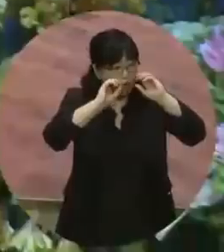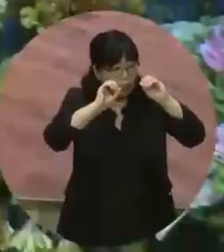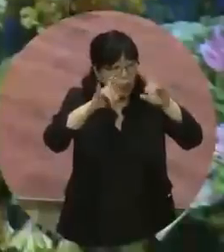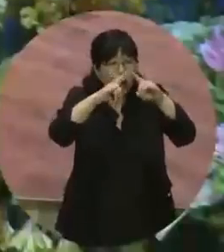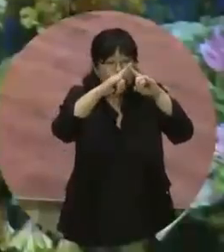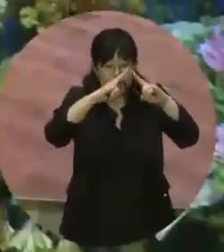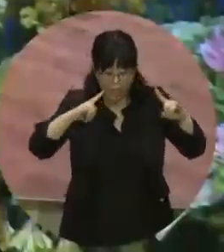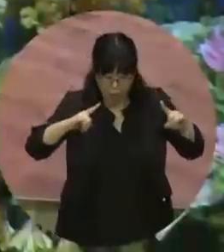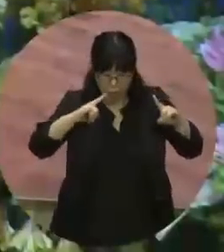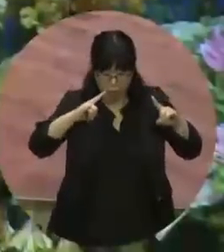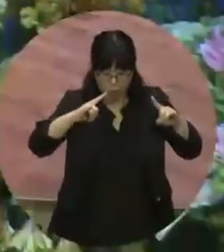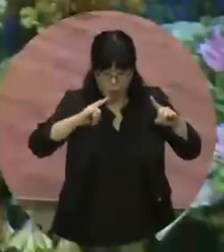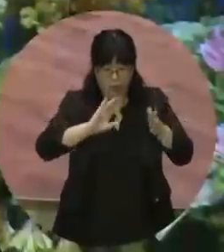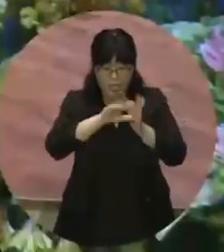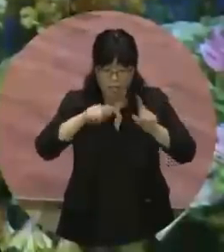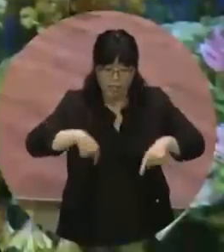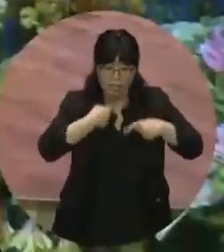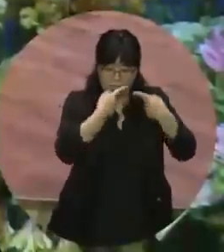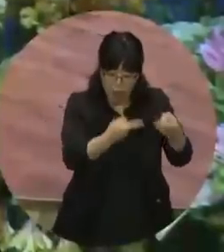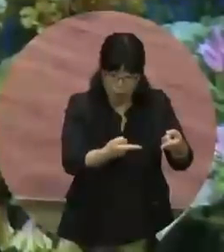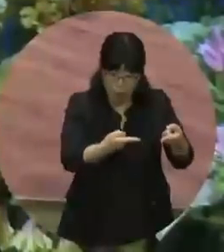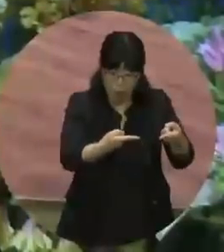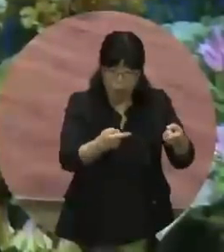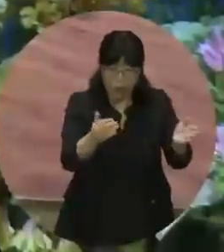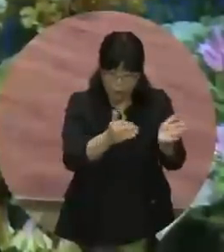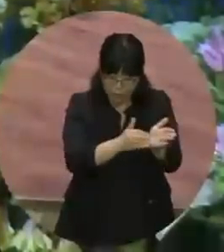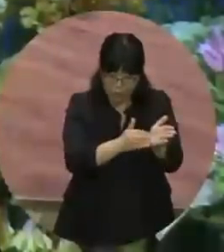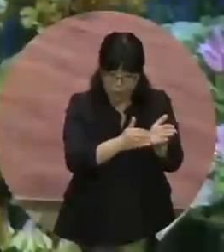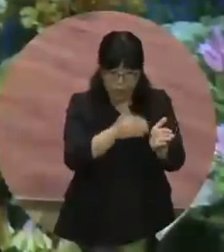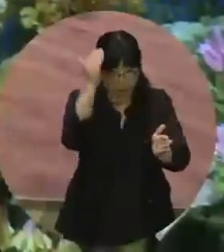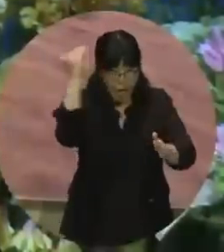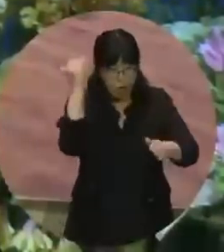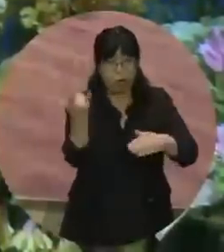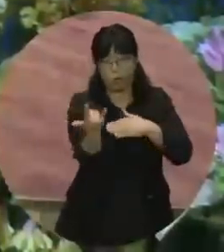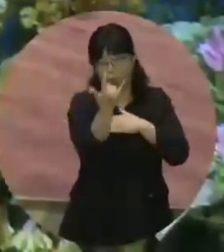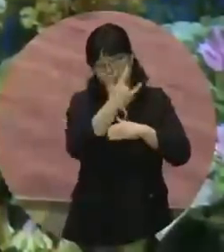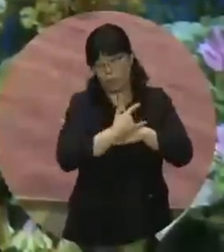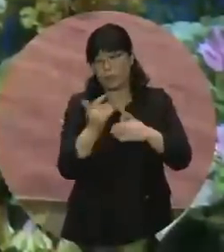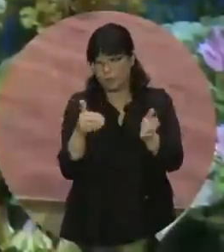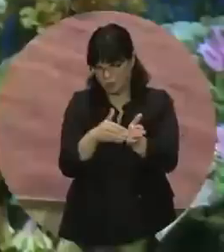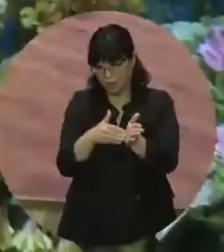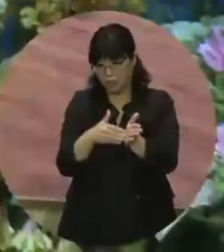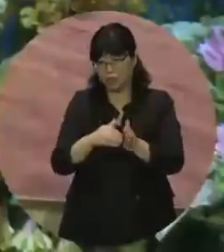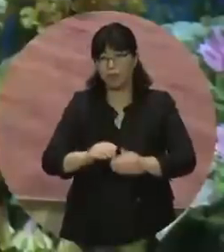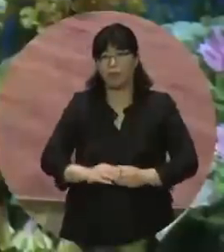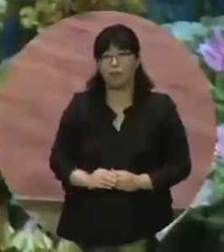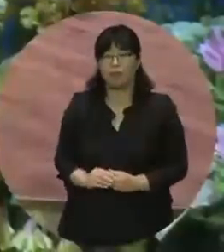실제로 응답되는 것을 늘 체험을 하고 있습니다.